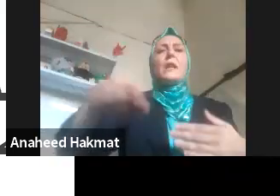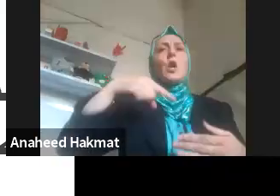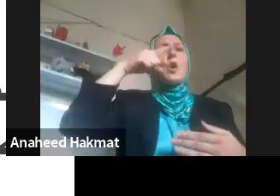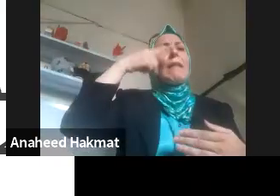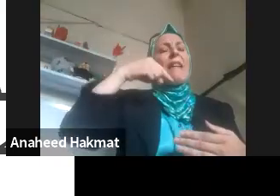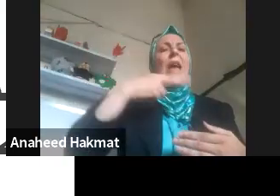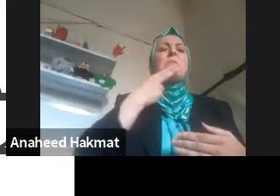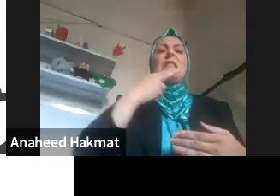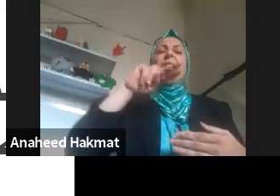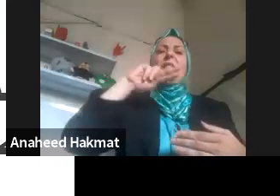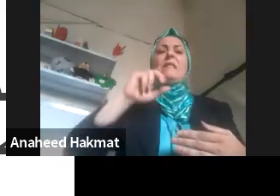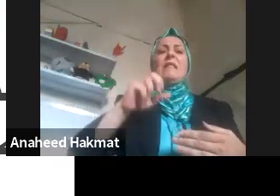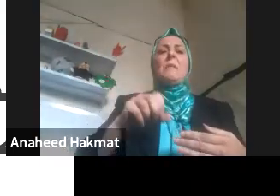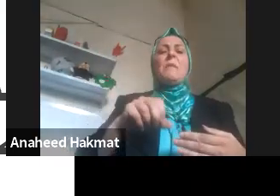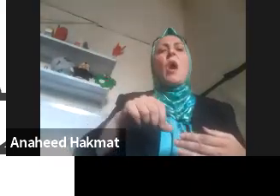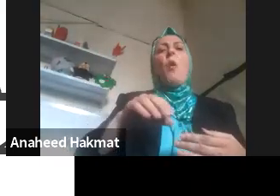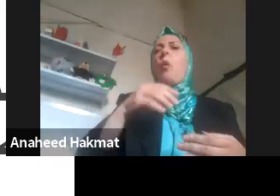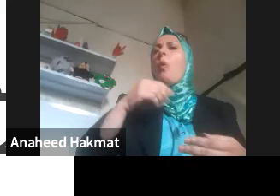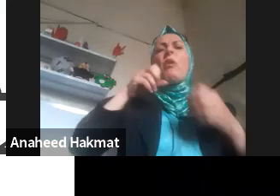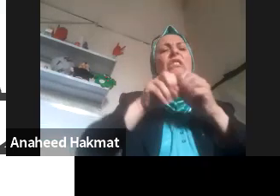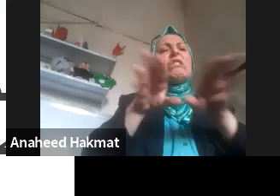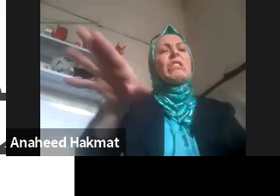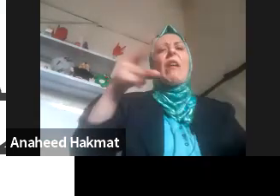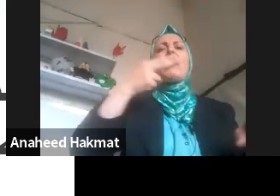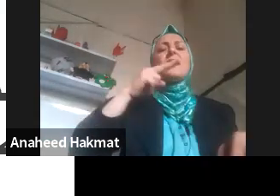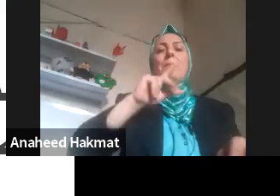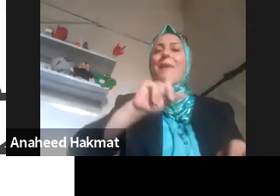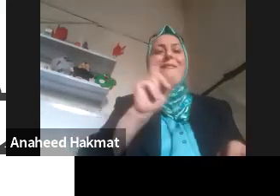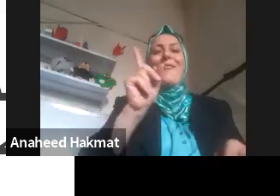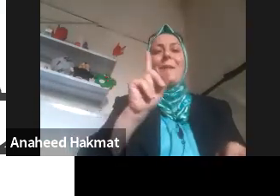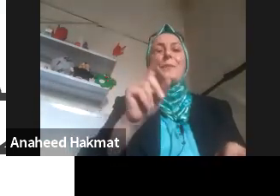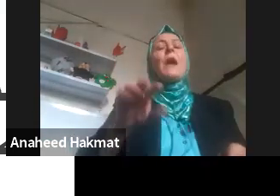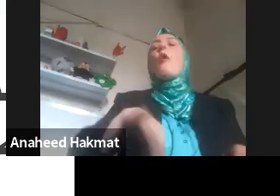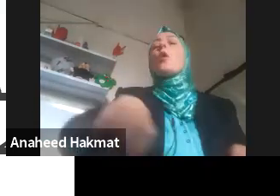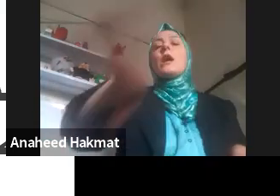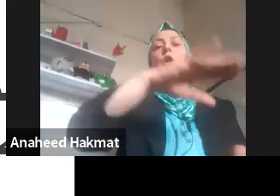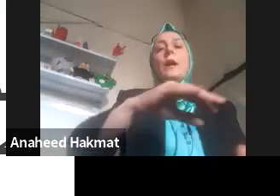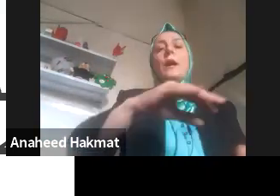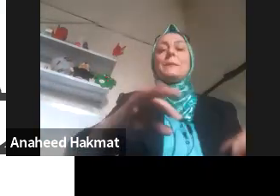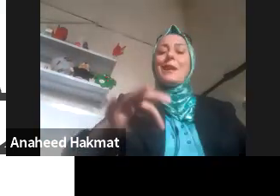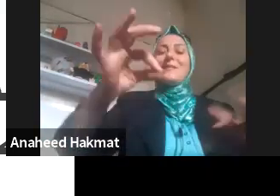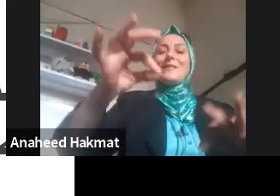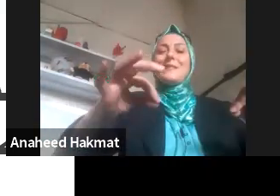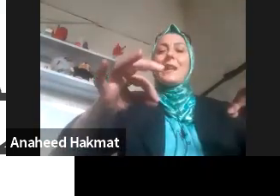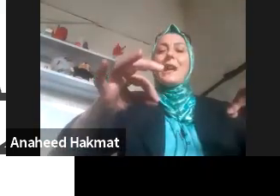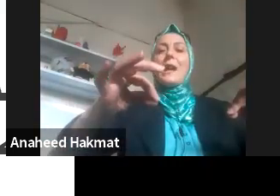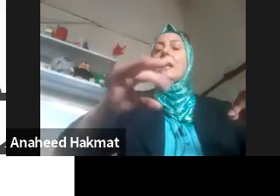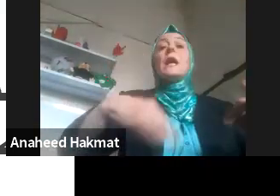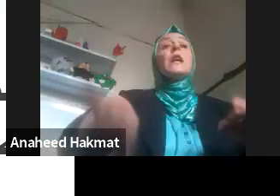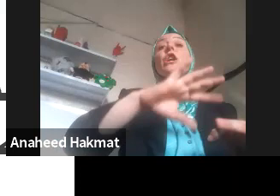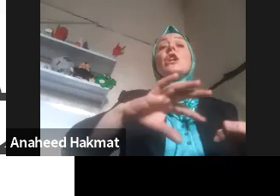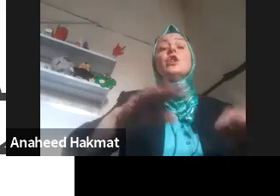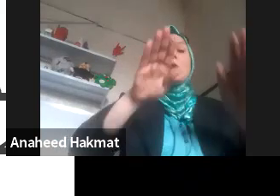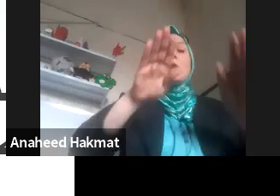في إجراءات صيانة روتينية للمرافق، تطهير للخزانات بشكل مستمر، وان الممارسات الصحية